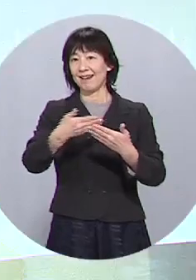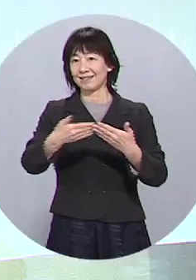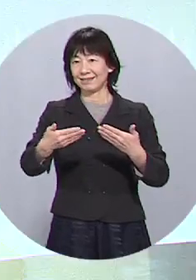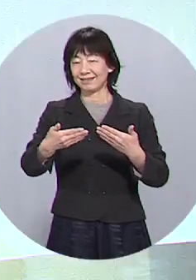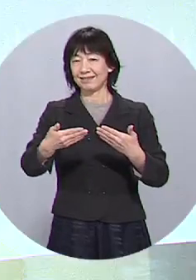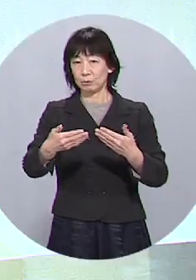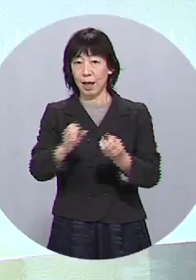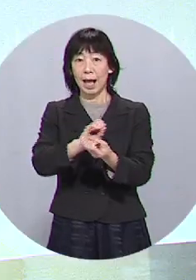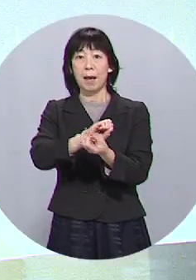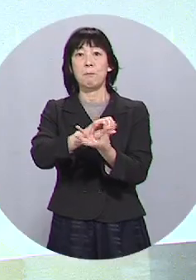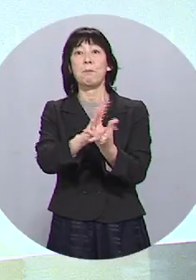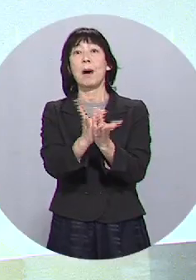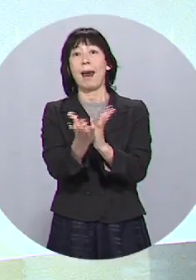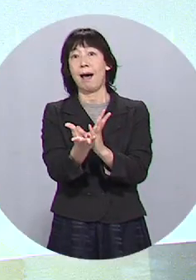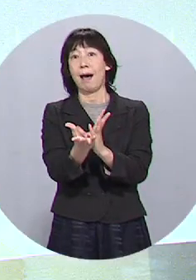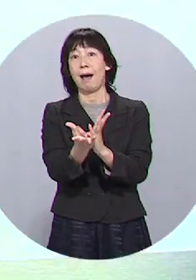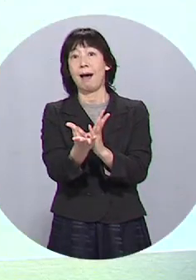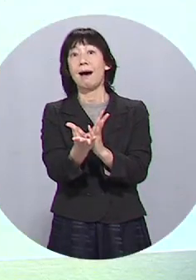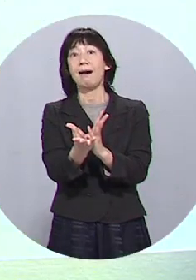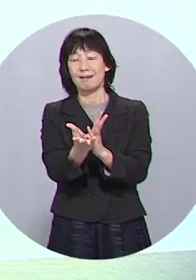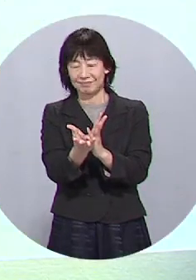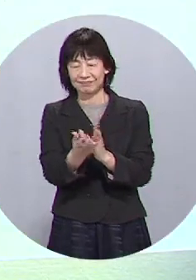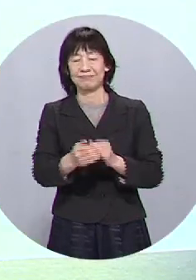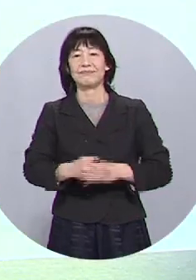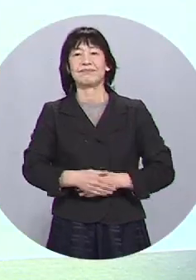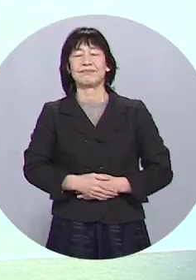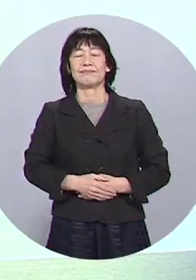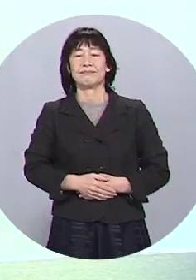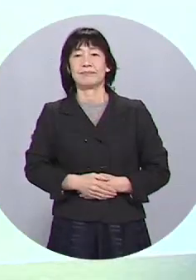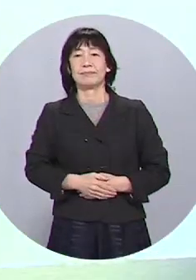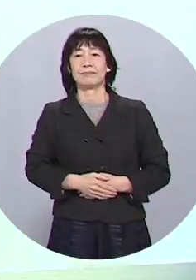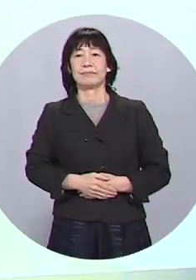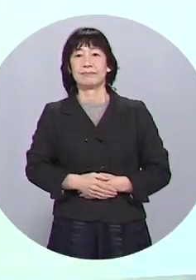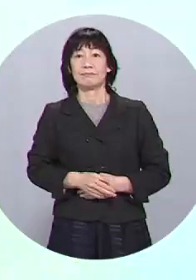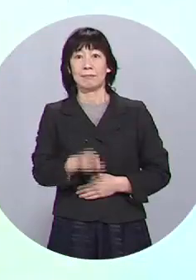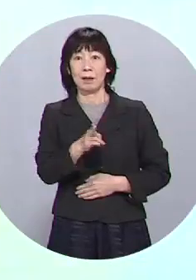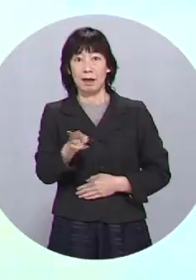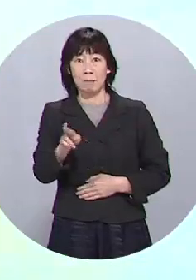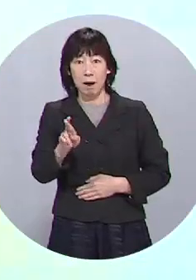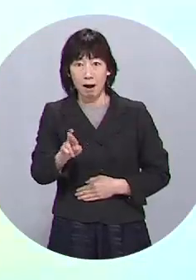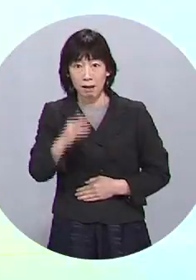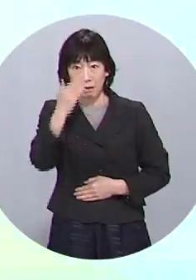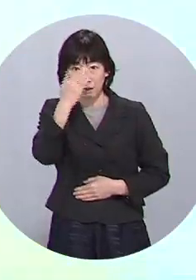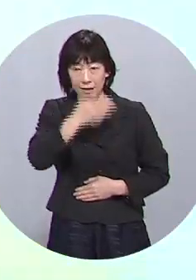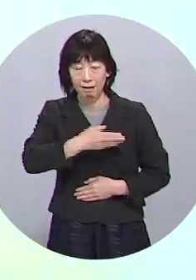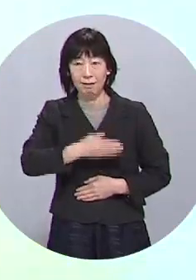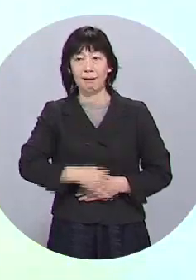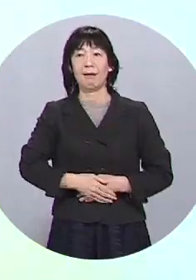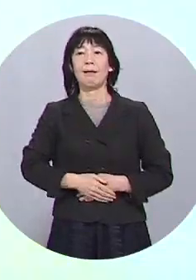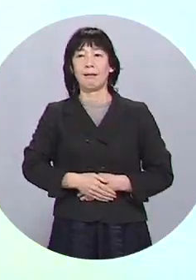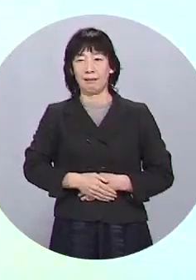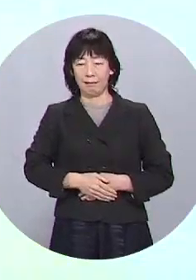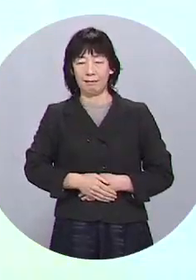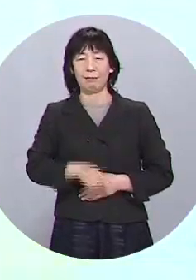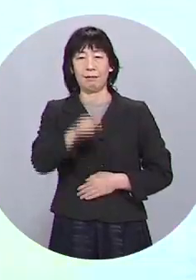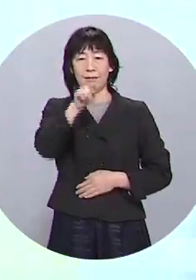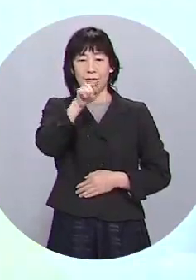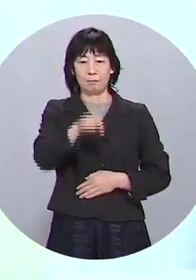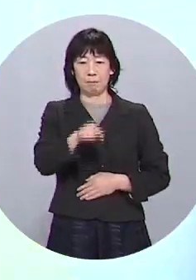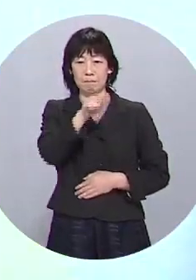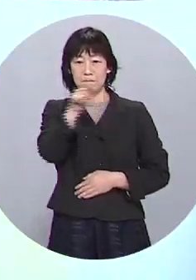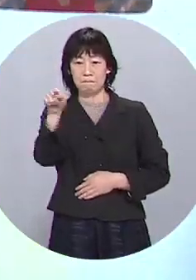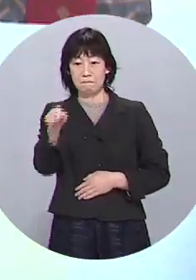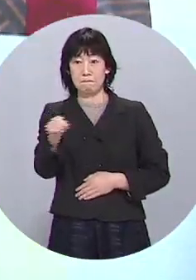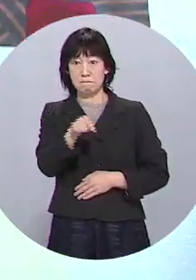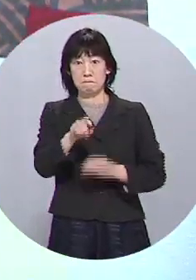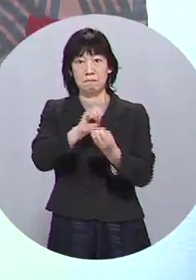バラの模様が散らされているデザインになっています。 バラだったんだ。 はい、バラなんです。アールデコの雰囲気が